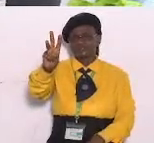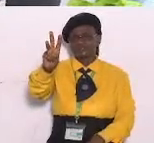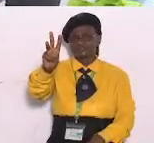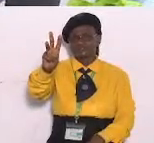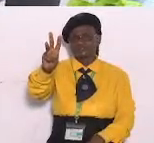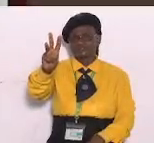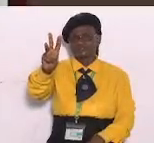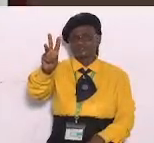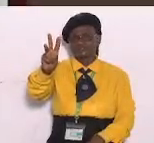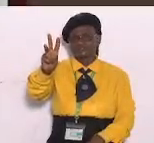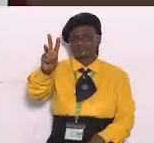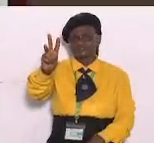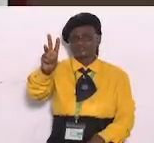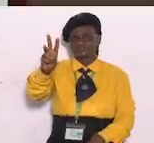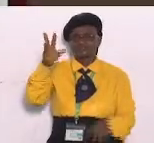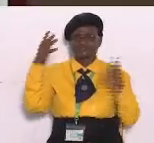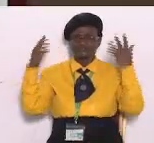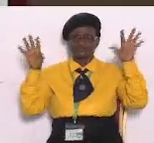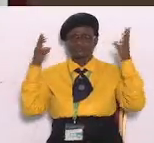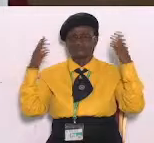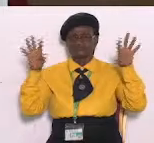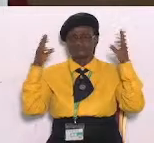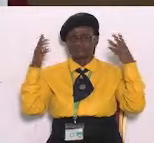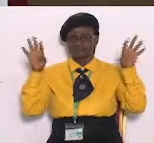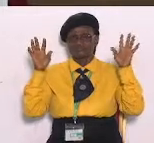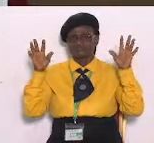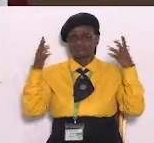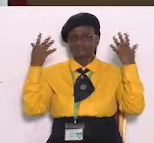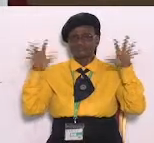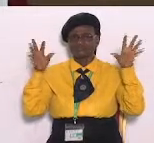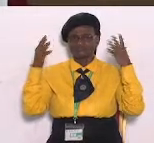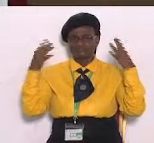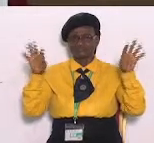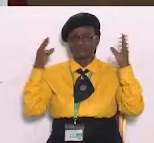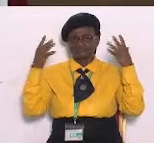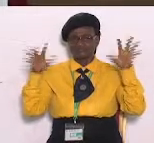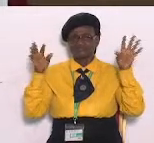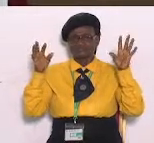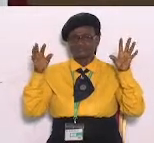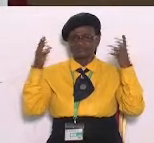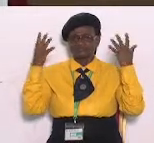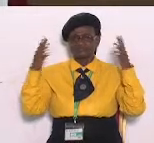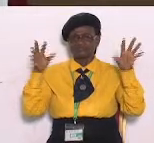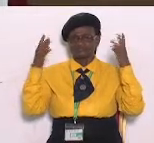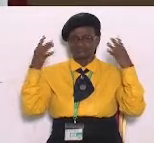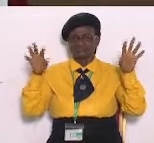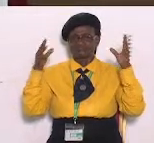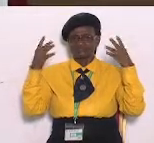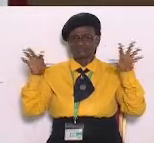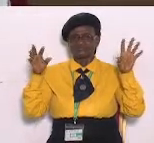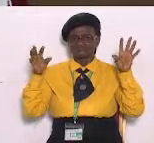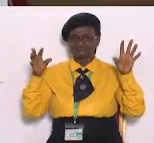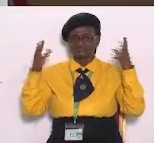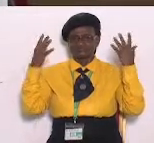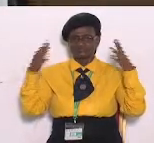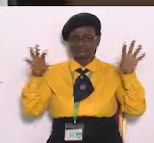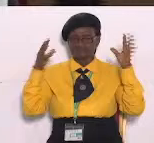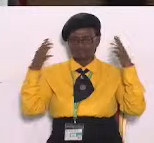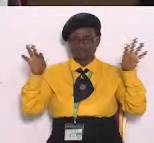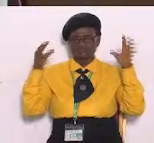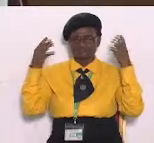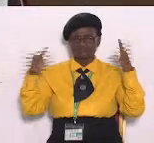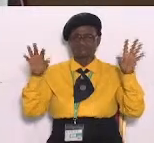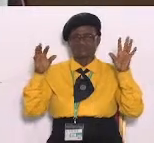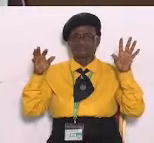5 une invitation gratu le Seigneur vous appelle 6